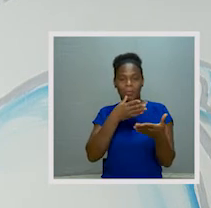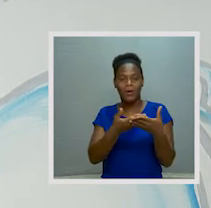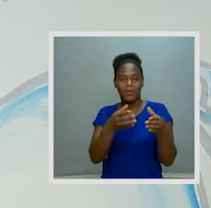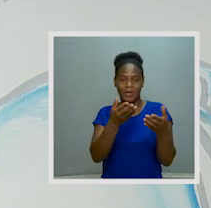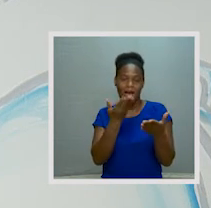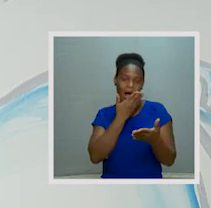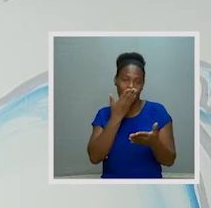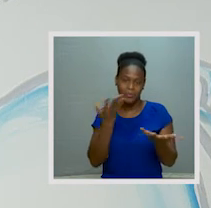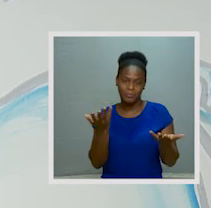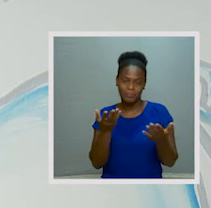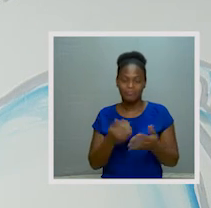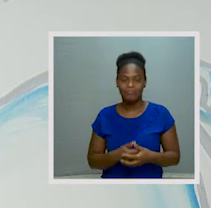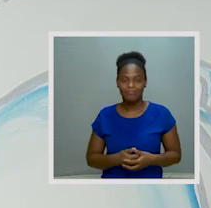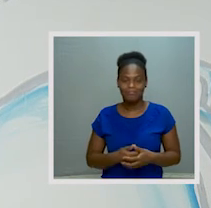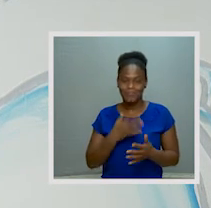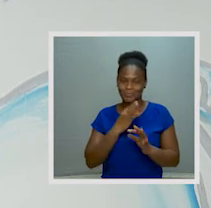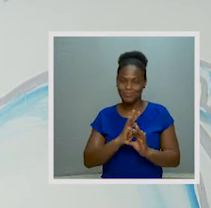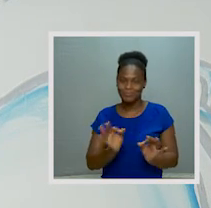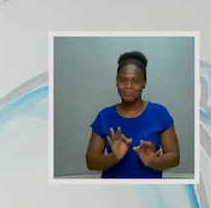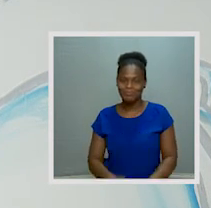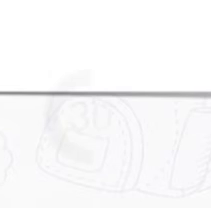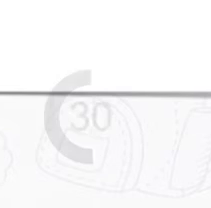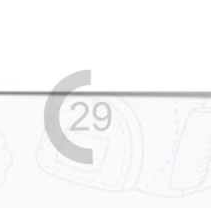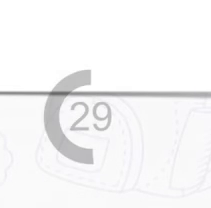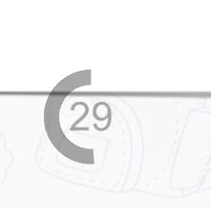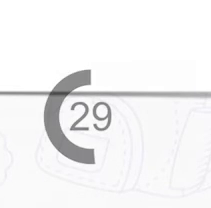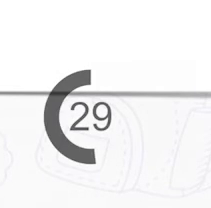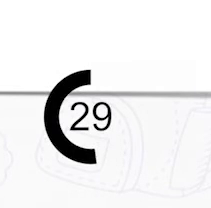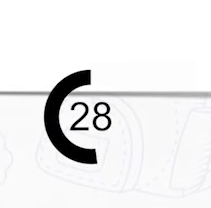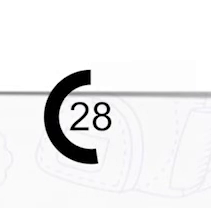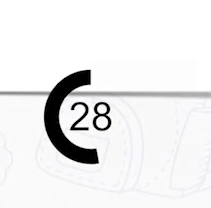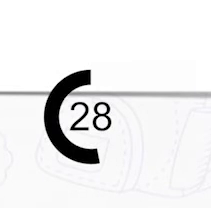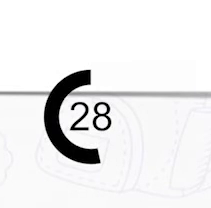groupe de classe. Impeccable.